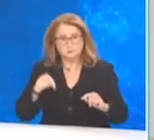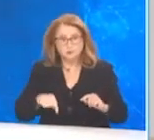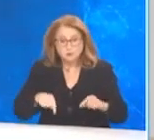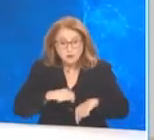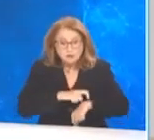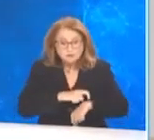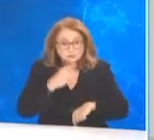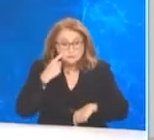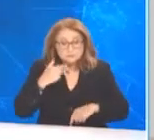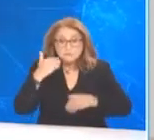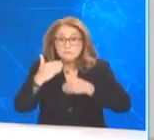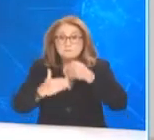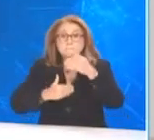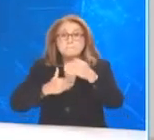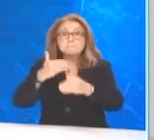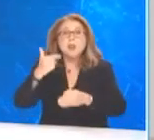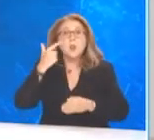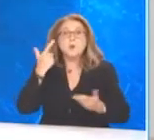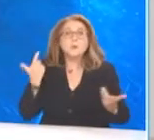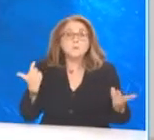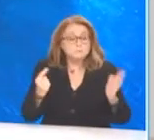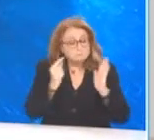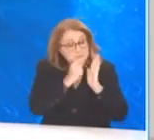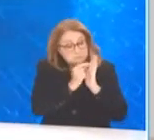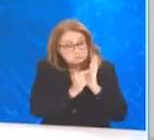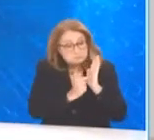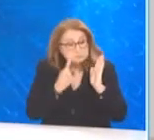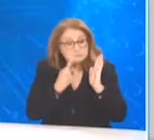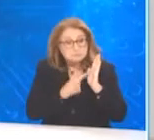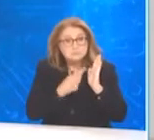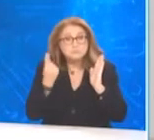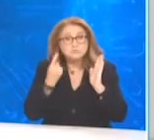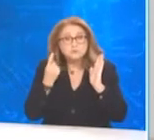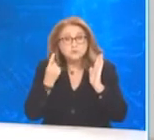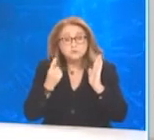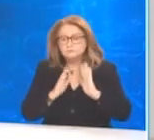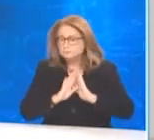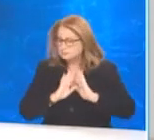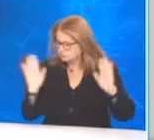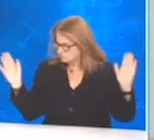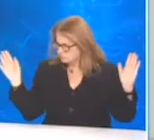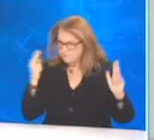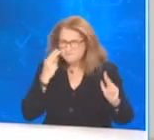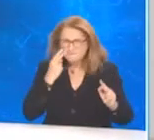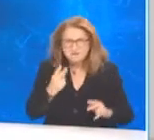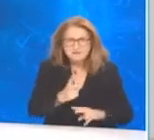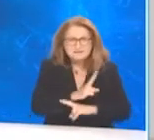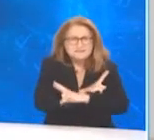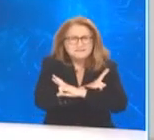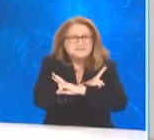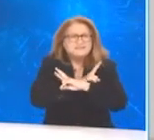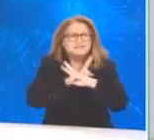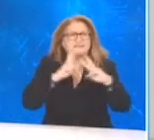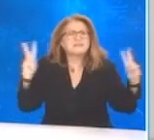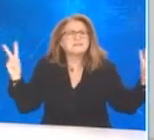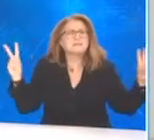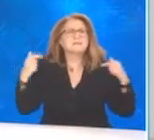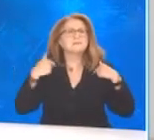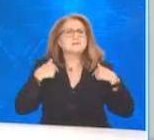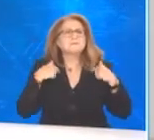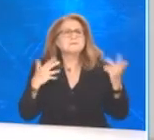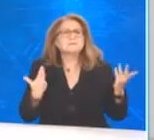projection, τι prediction δίνουν οι αλγόριθμοι που τρέχουμε. Αλλά νομίζω ότι είναι πασιφανές ότι ακολουθούμε